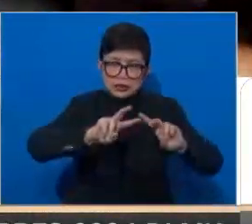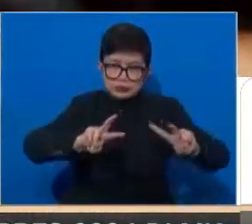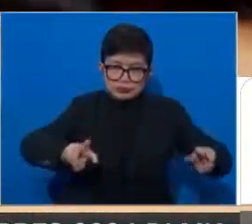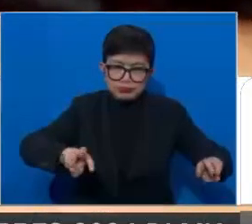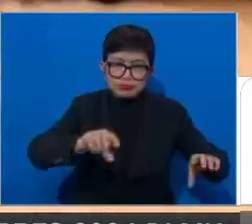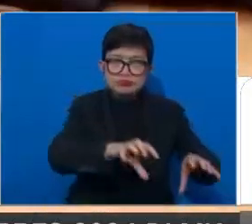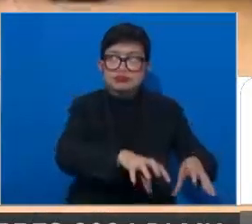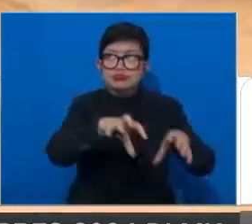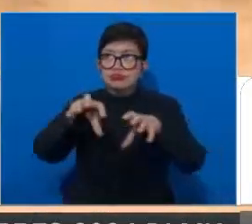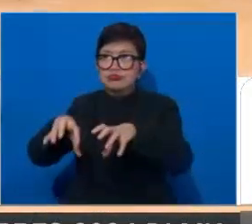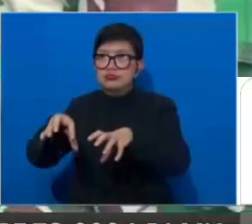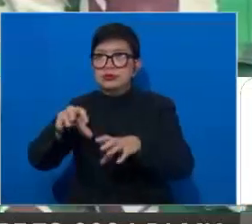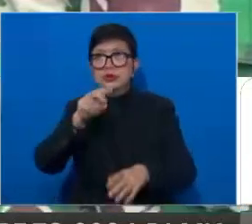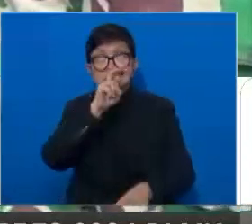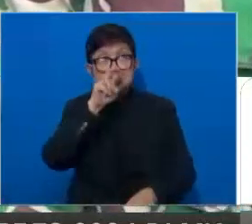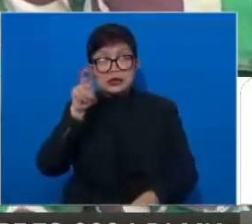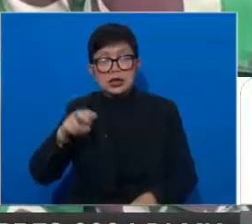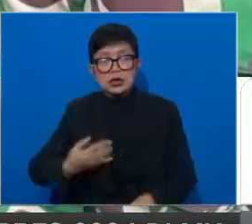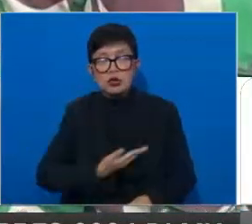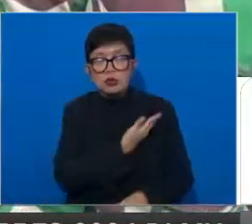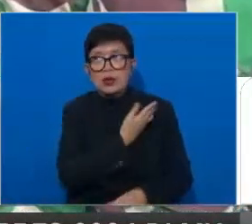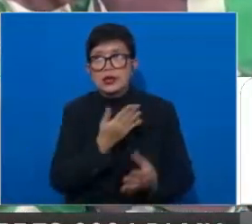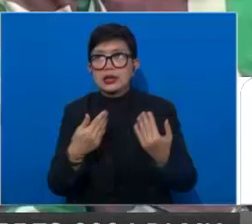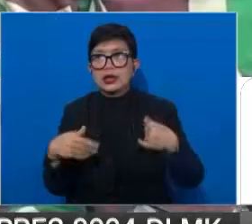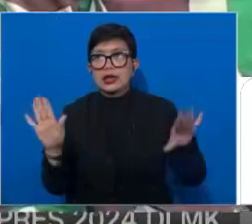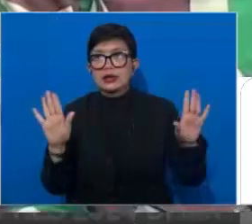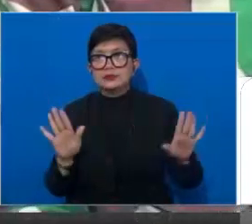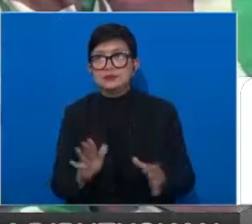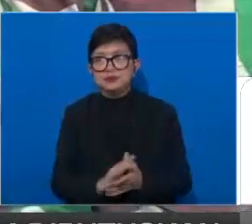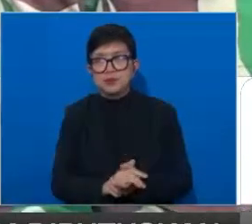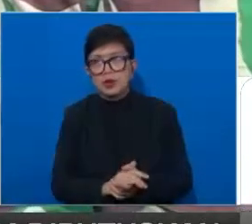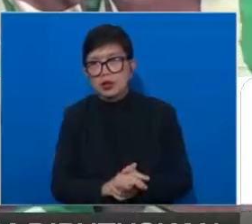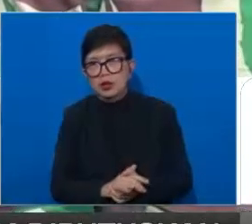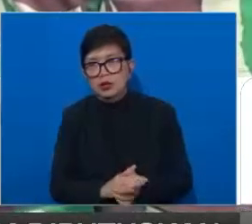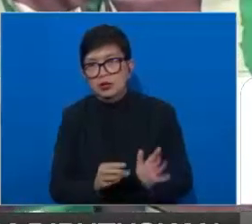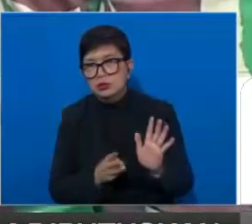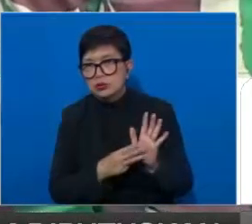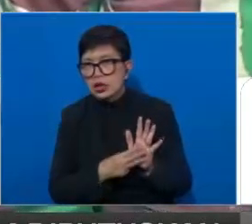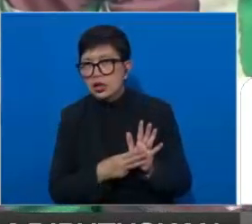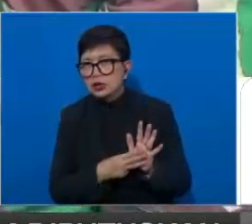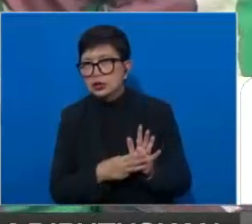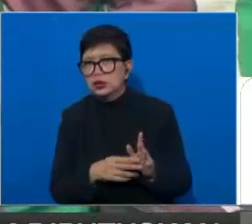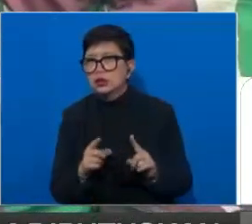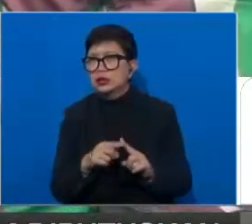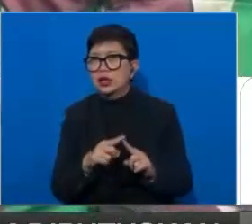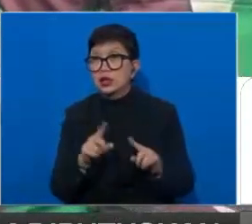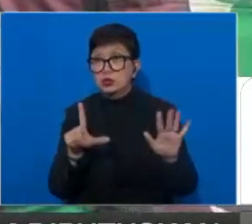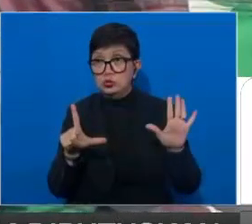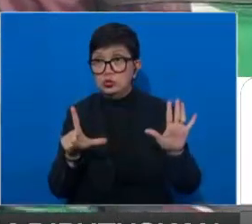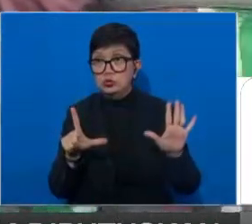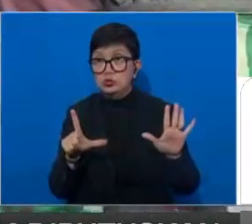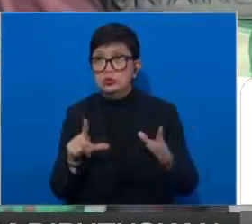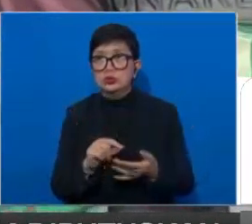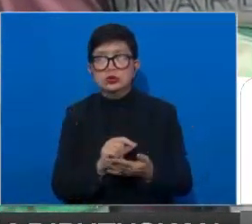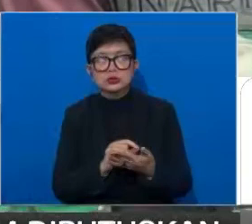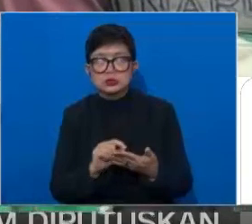dan mencari korban yang hilang. Bahwa musibah yang terjadi di sejak tanggal 7 hari Kamis itu mencakup